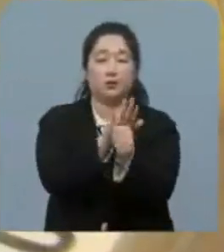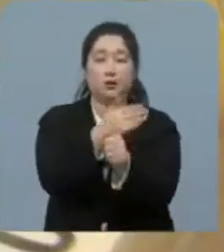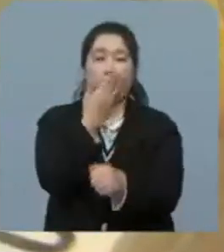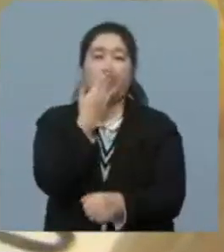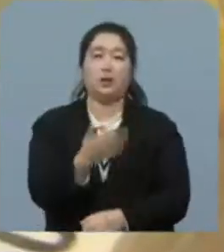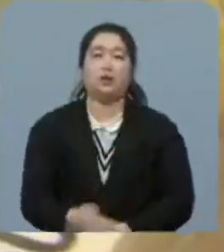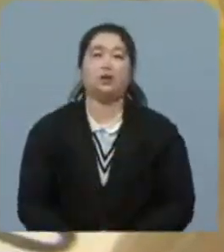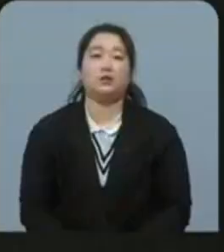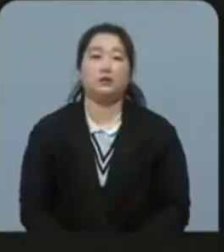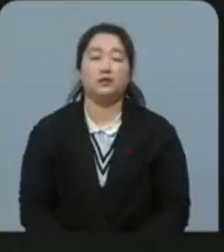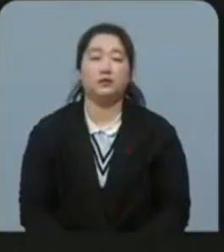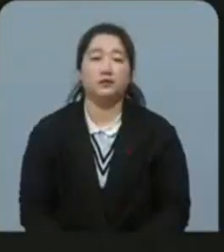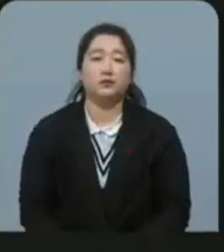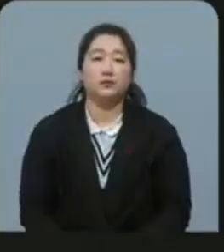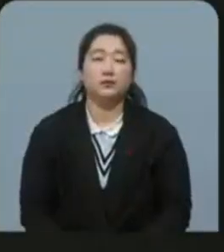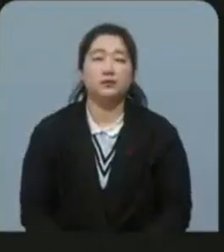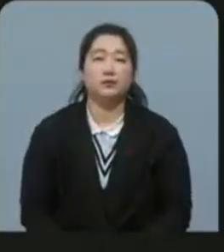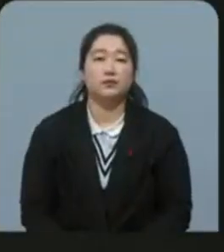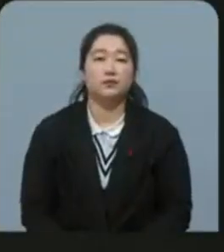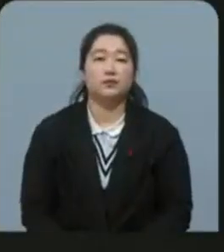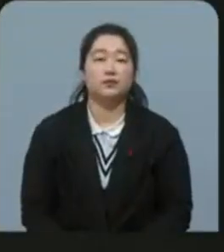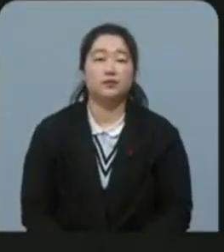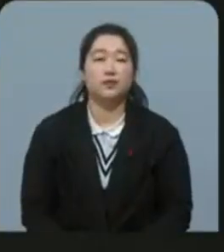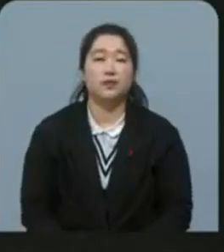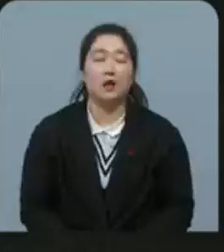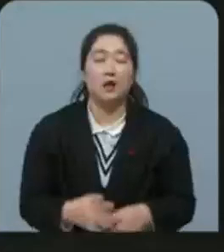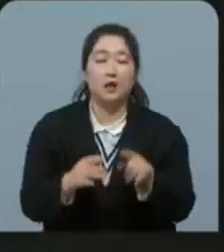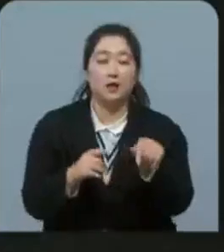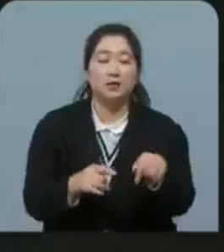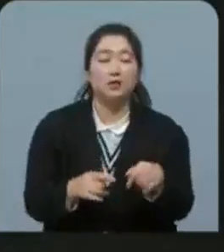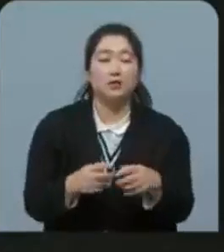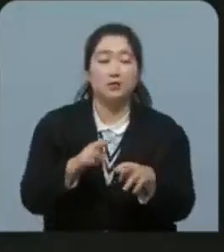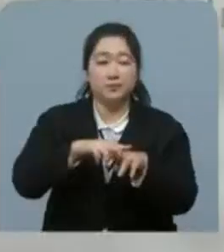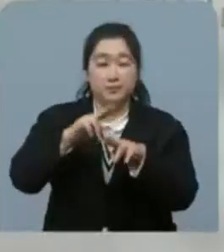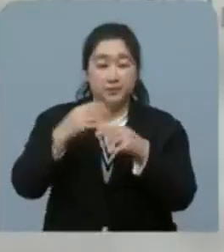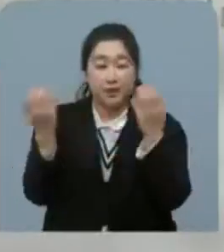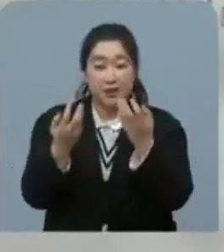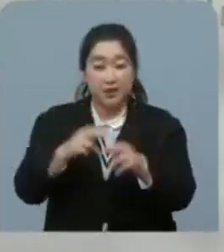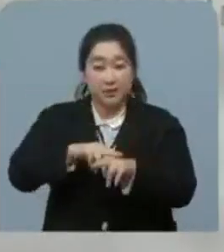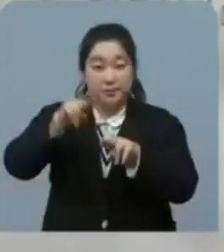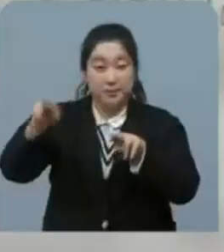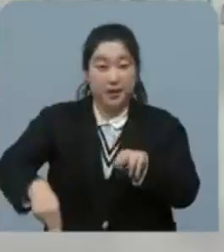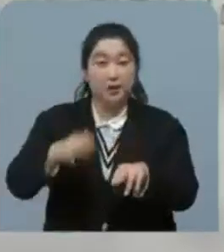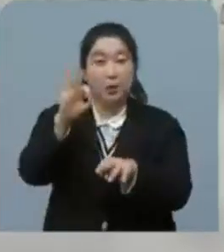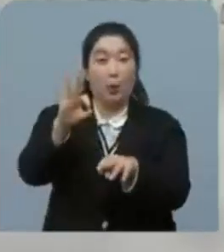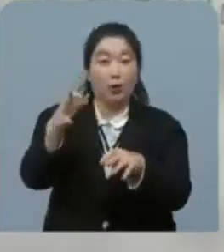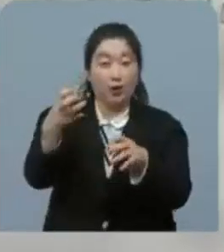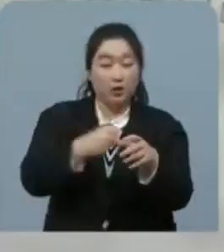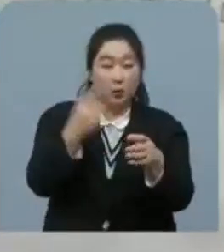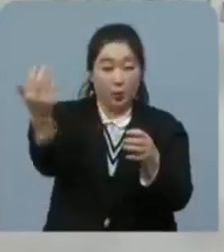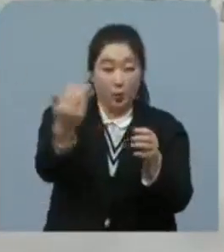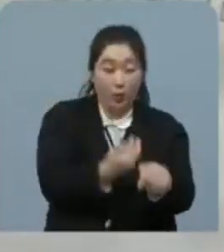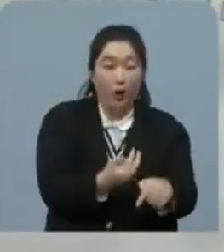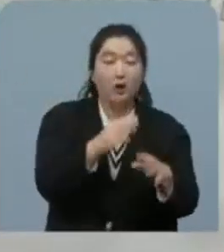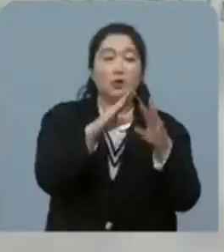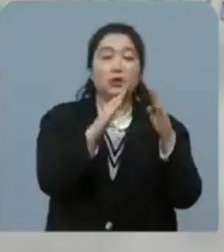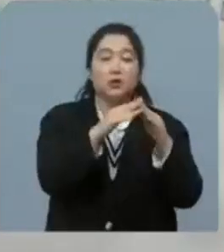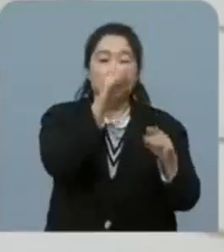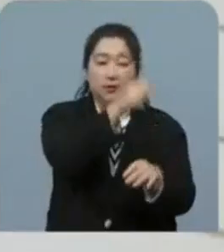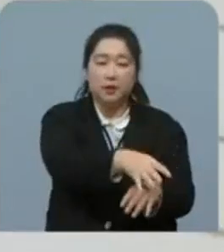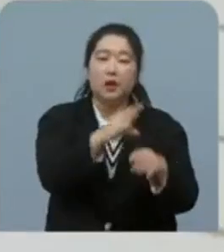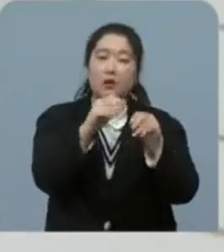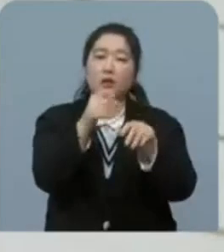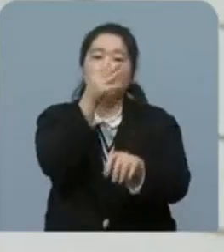지원받을 수 있습니다. 보통 정년하시고 그 금액을 갖고 이제 농촌을 이주하시게 되는데 보통 집과 땅을